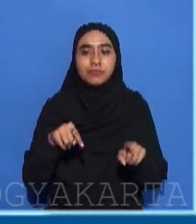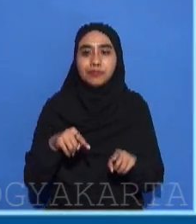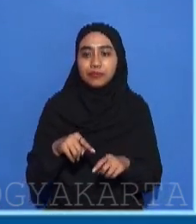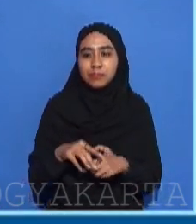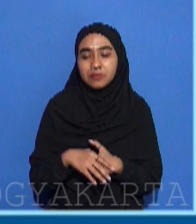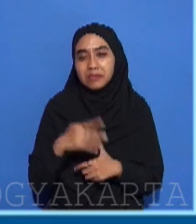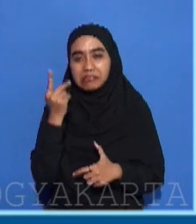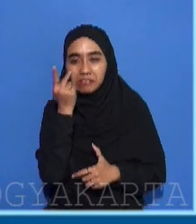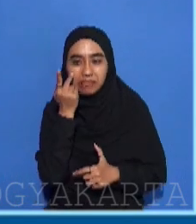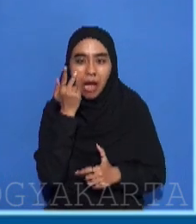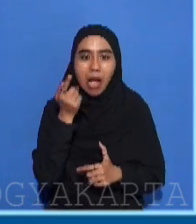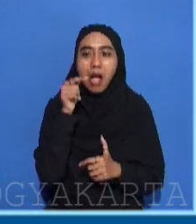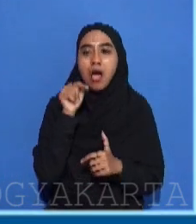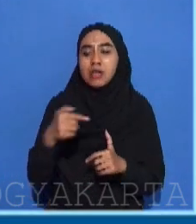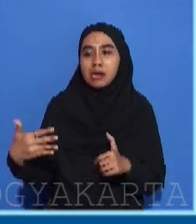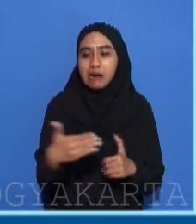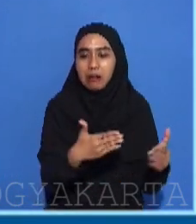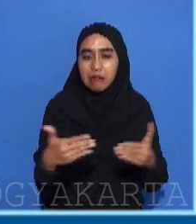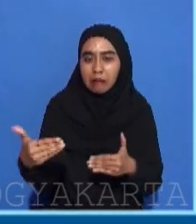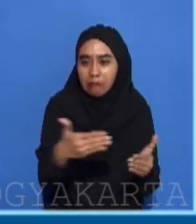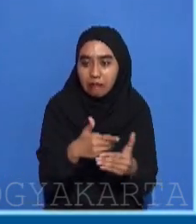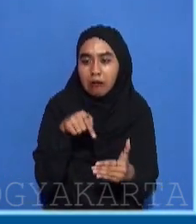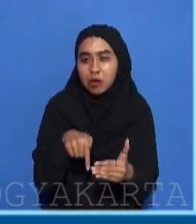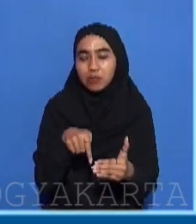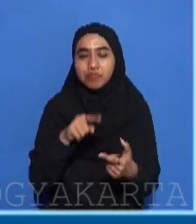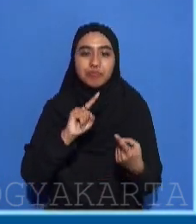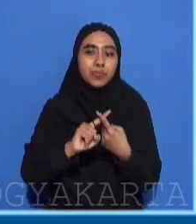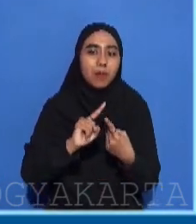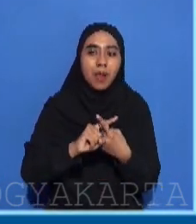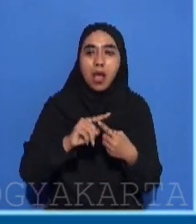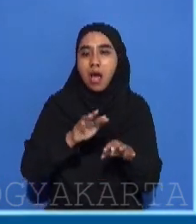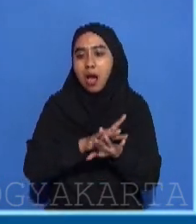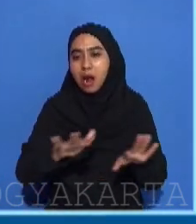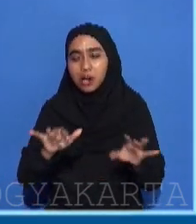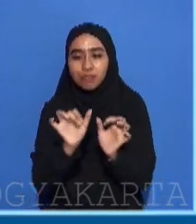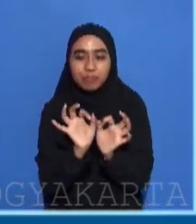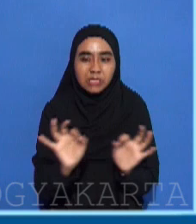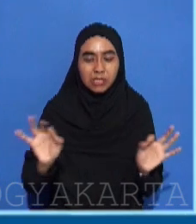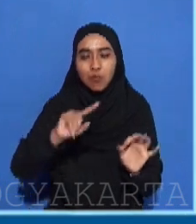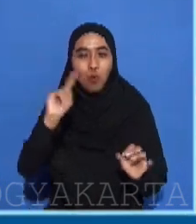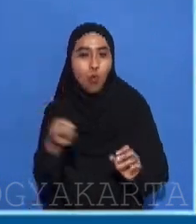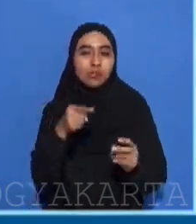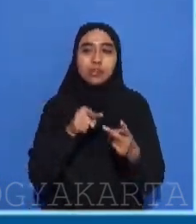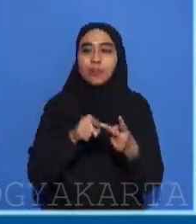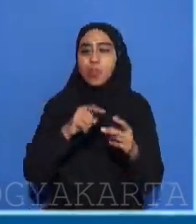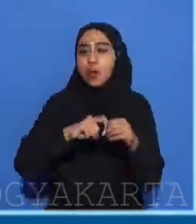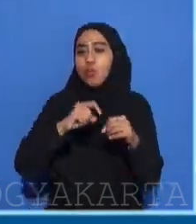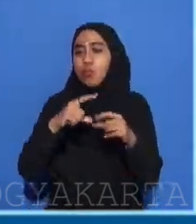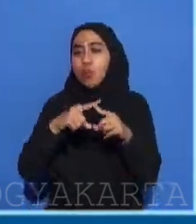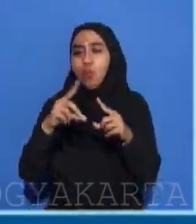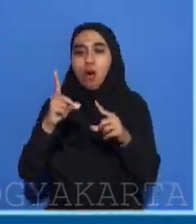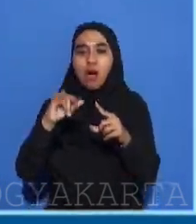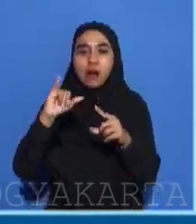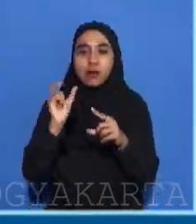Yas Toyota War ing aquarium gumantung kalian sainipun Toyo bersei pun aquarium sarto pakan ingkang leres menawi